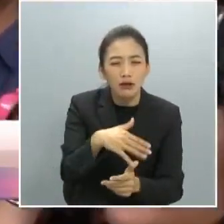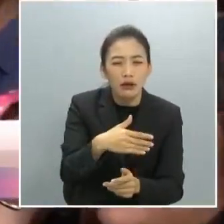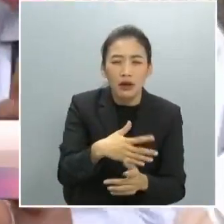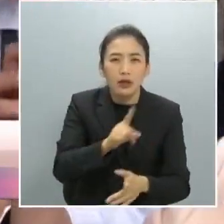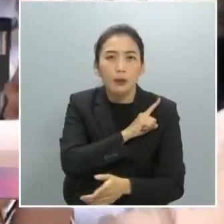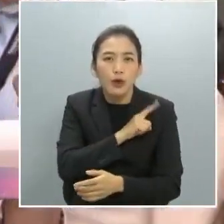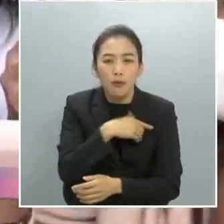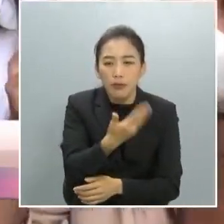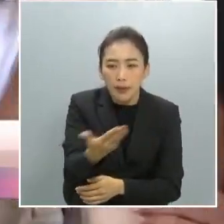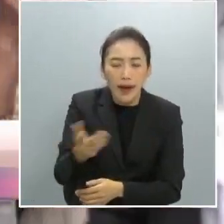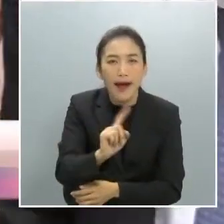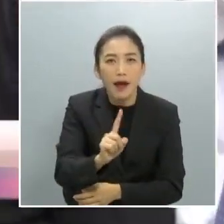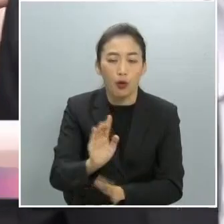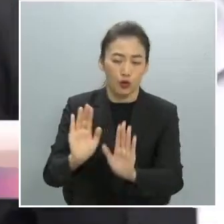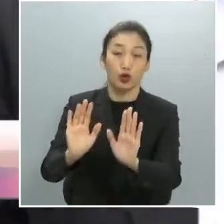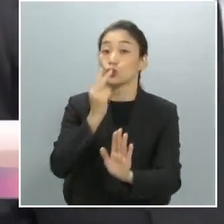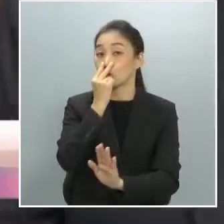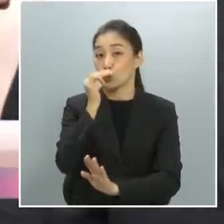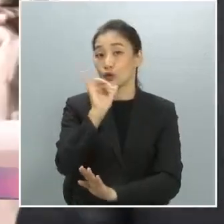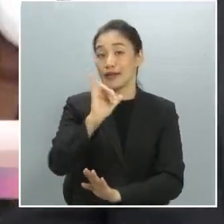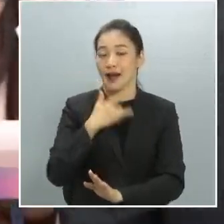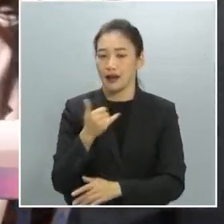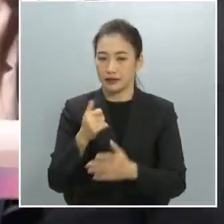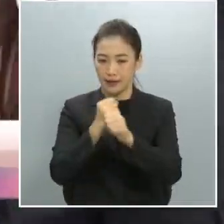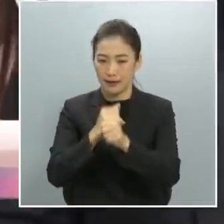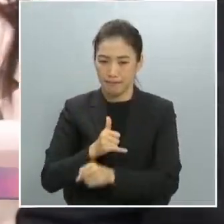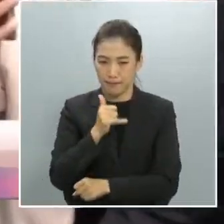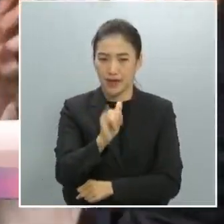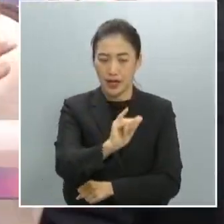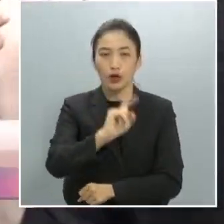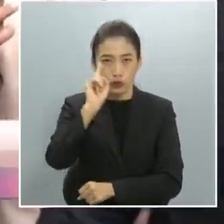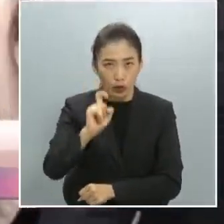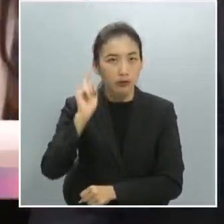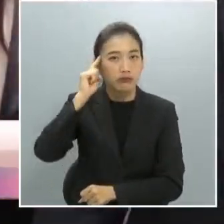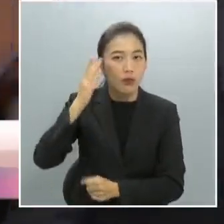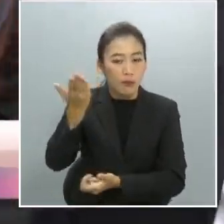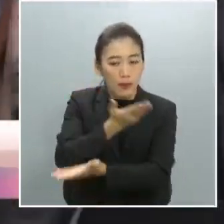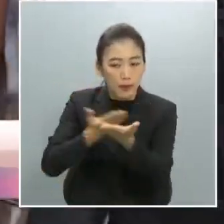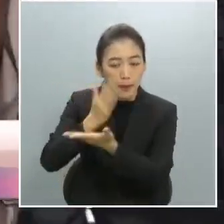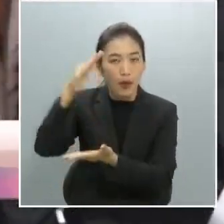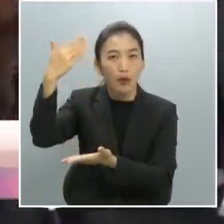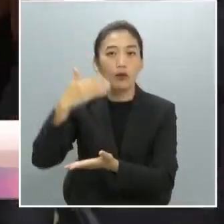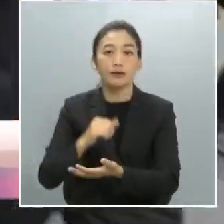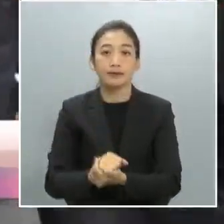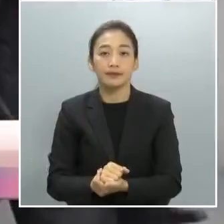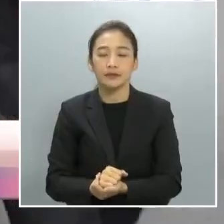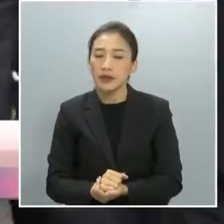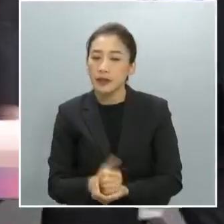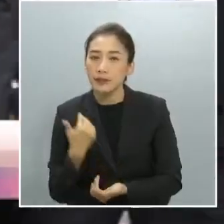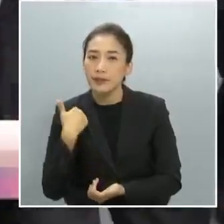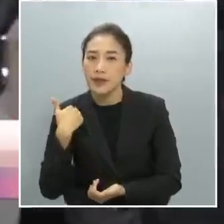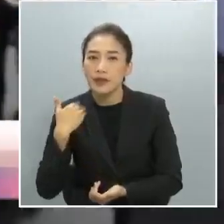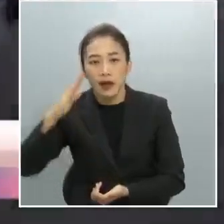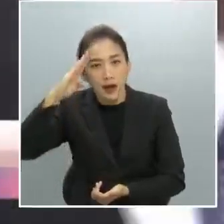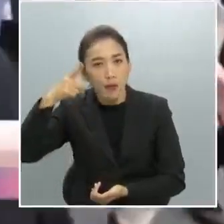าลือก่อน พี่ประ เดี๋ยวเองก็กำกับดูแลกระทรวงทรัพย์มาก่อนหน้านี้นะคะมีการแนะนำอะไรบ้างไหมคะ ไม ่เราจะสานงานต่